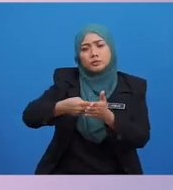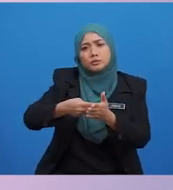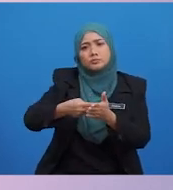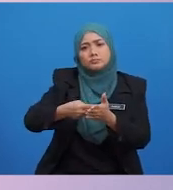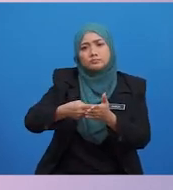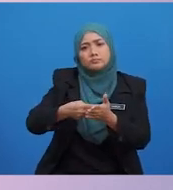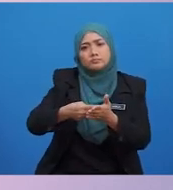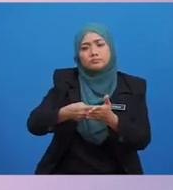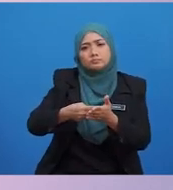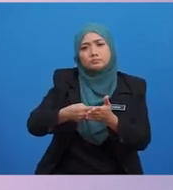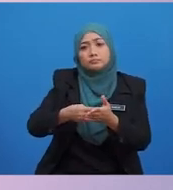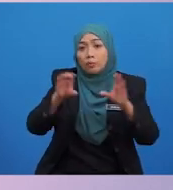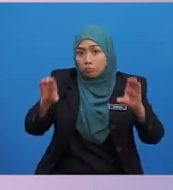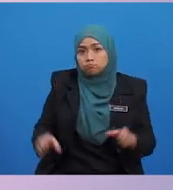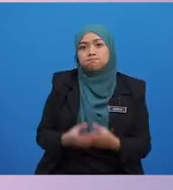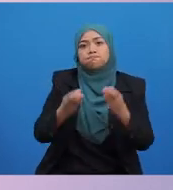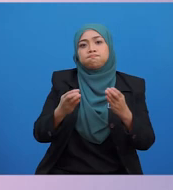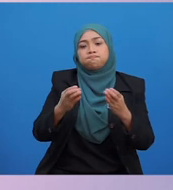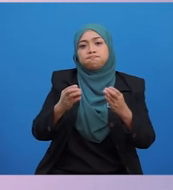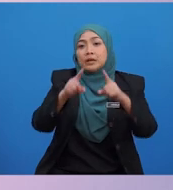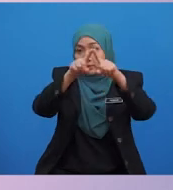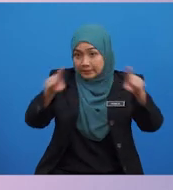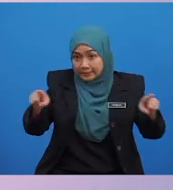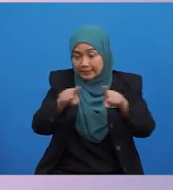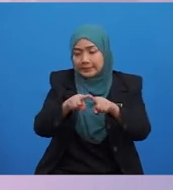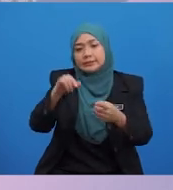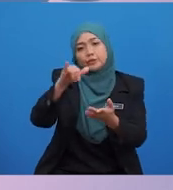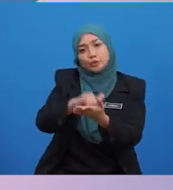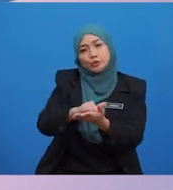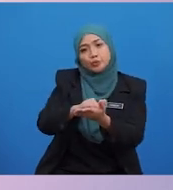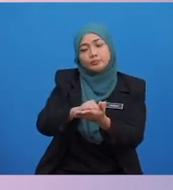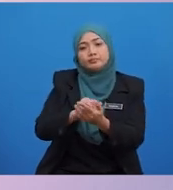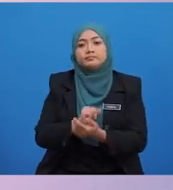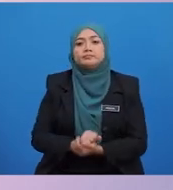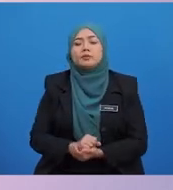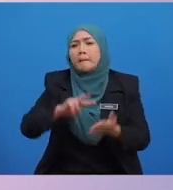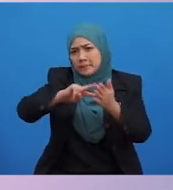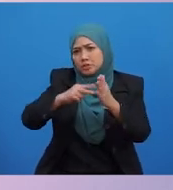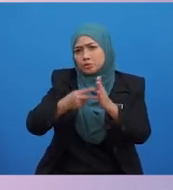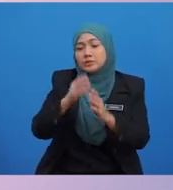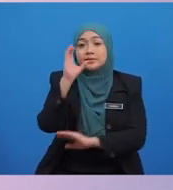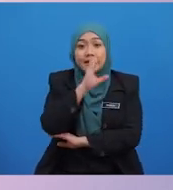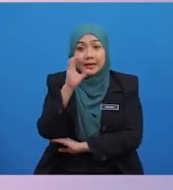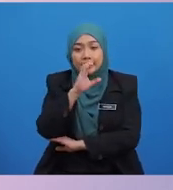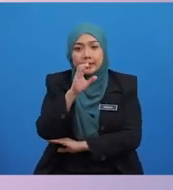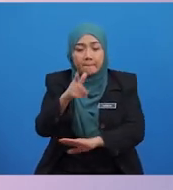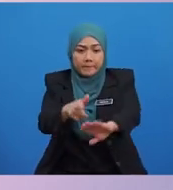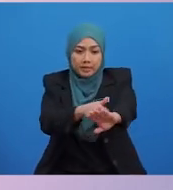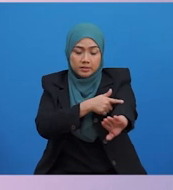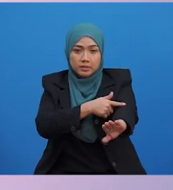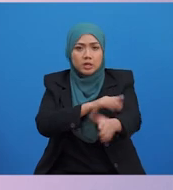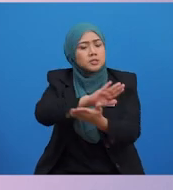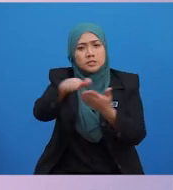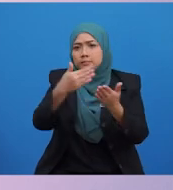selesaikan segitiga tersebut ia selesaikan segitiga bermaksud jadi panjang